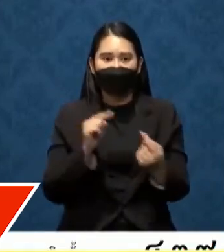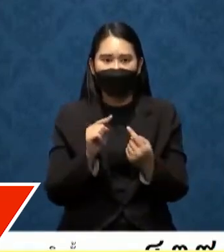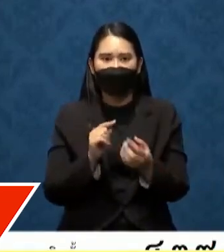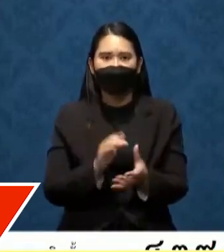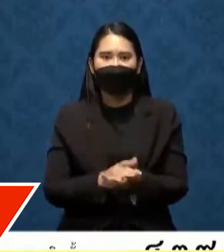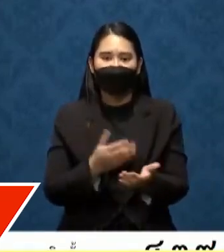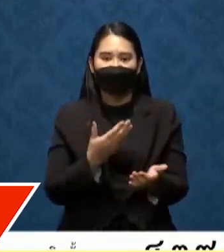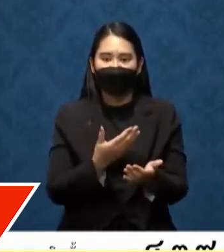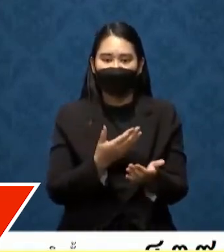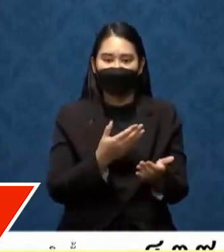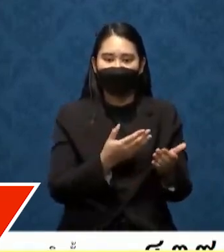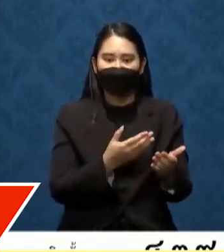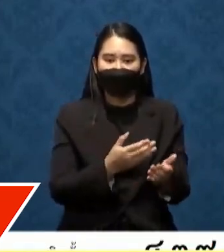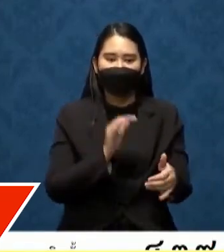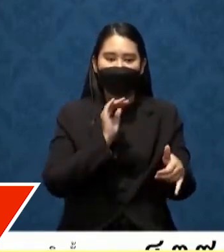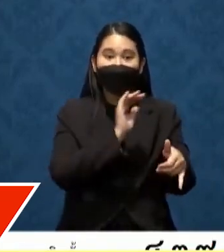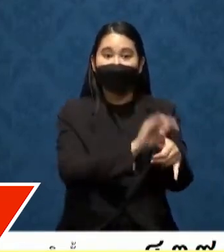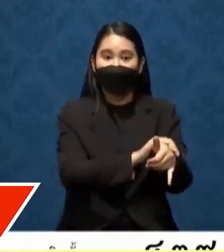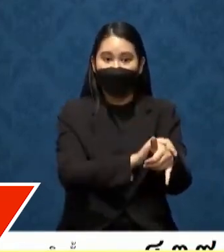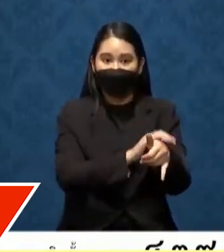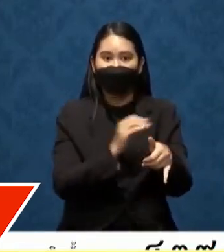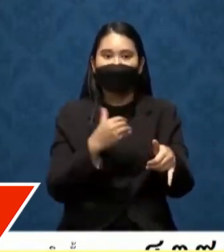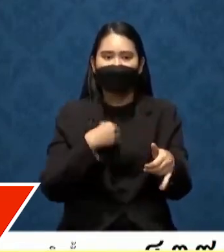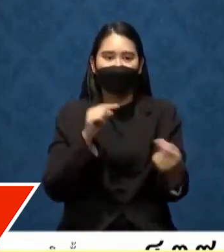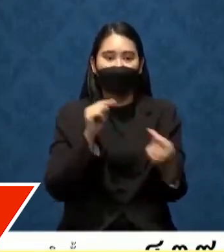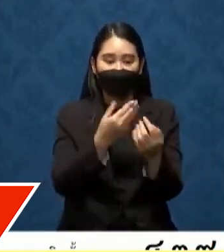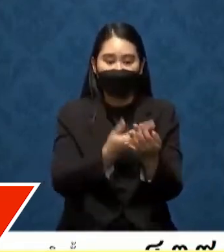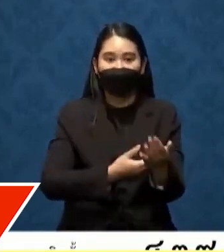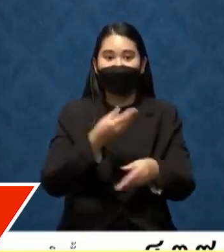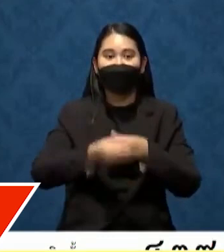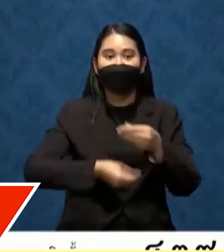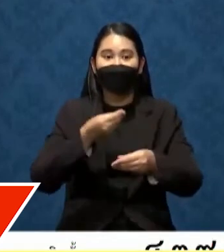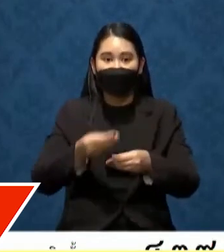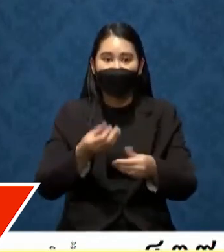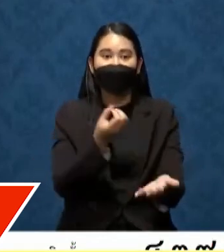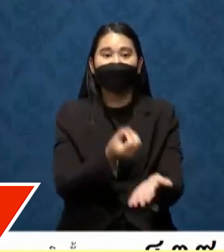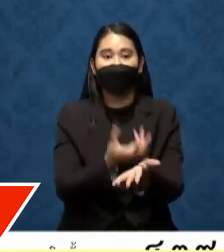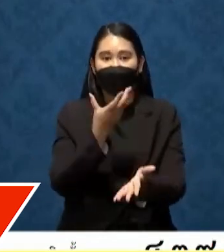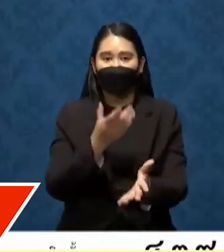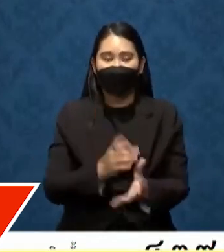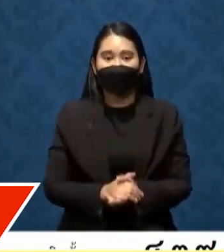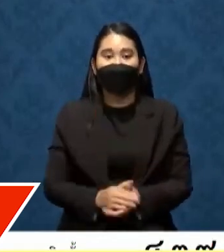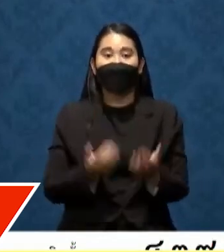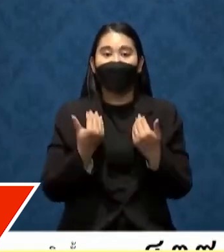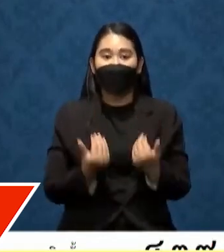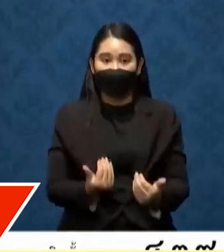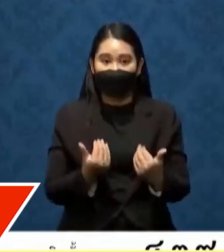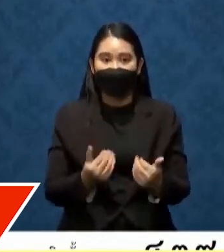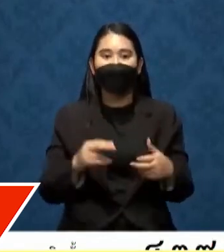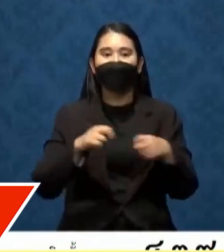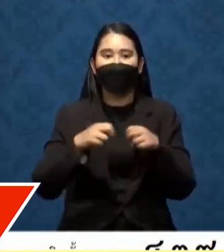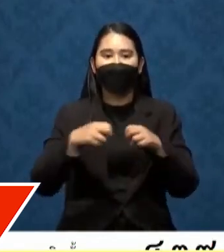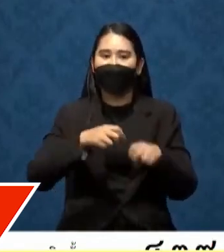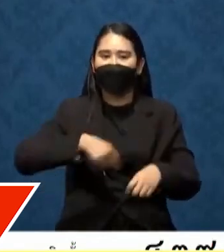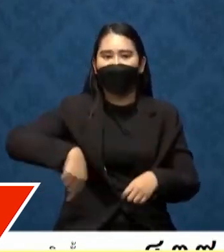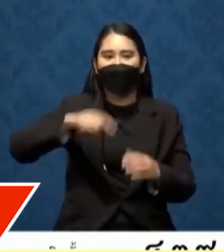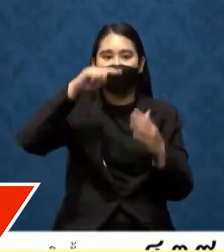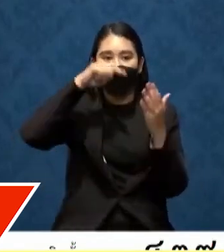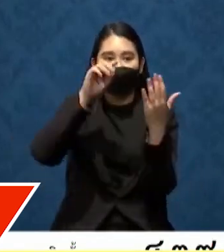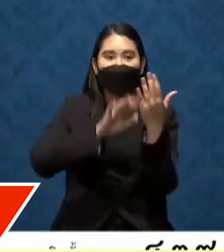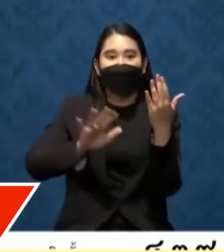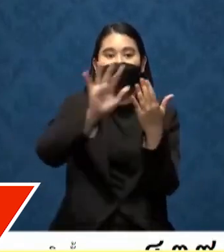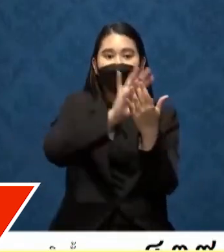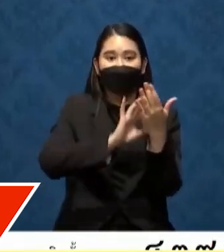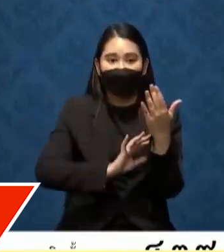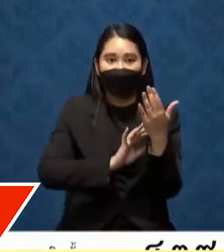นะครับก็คือมาจับแม่ค้าหวยที่แผงริมถนนท่านประธานตอนนี้มันเกิดสภาพแบบนี้ทั่วประเทศแล้วครับแล้วก็ด่าน